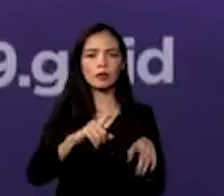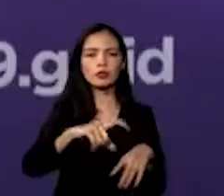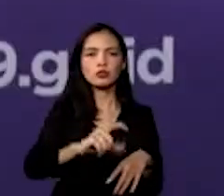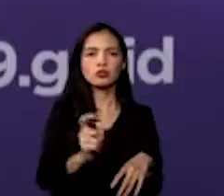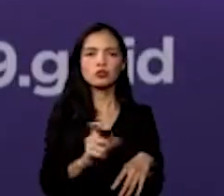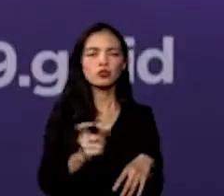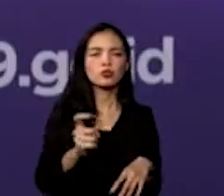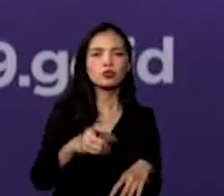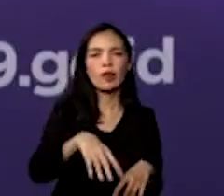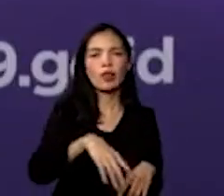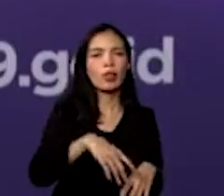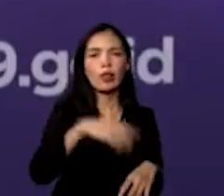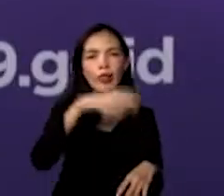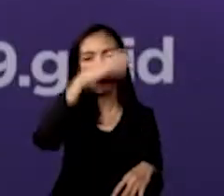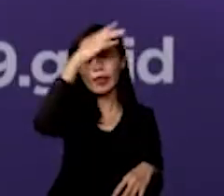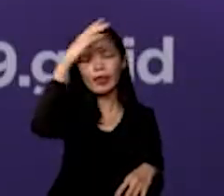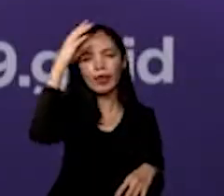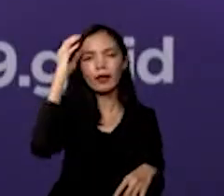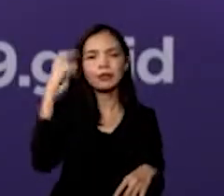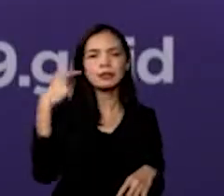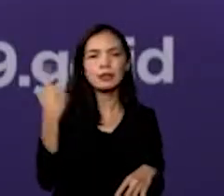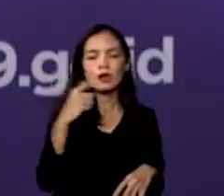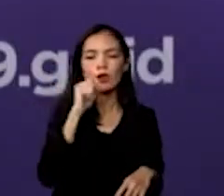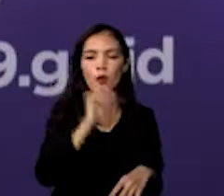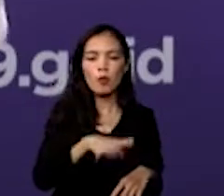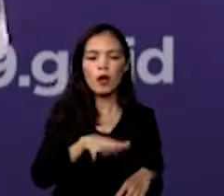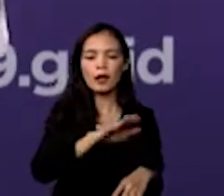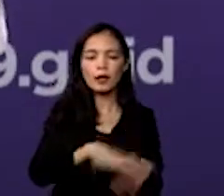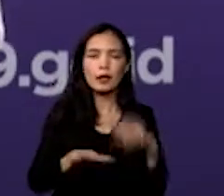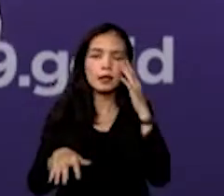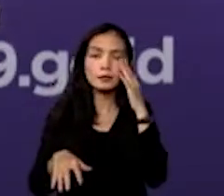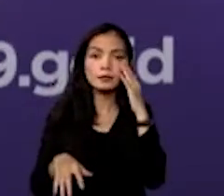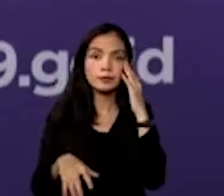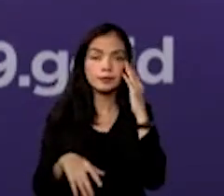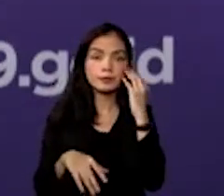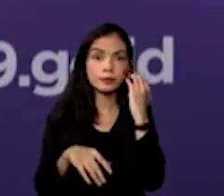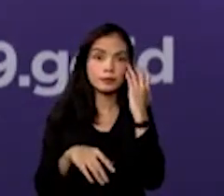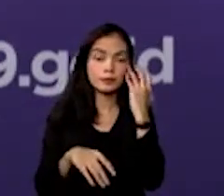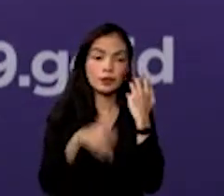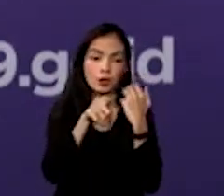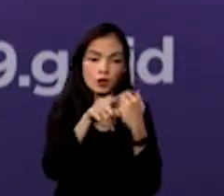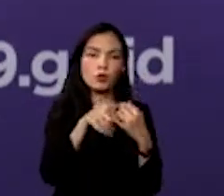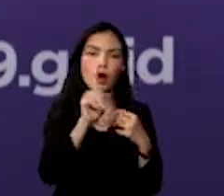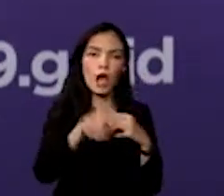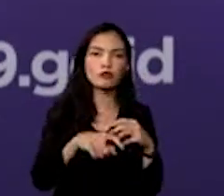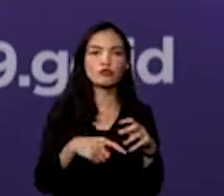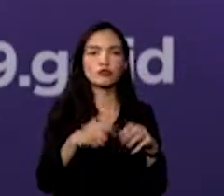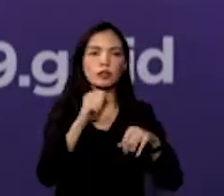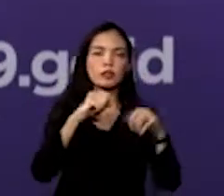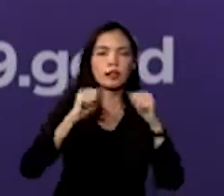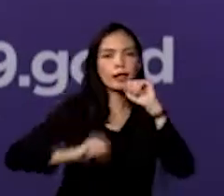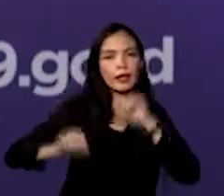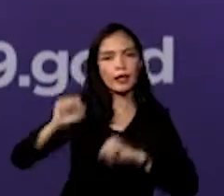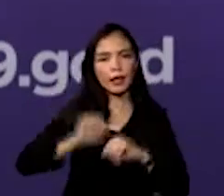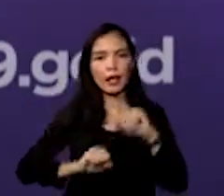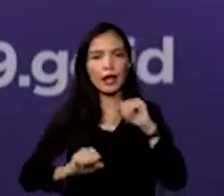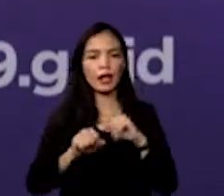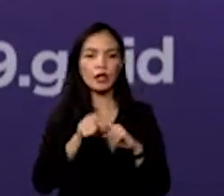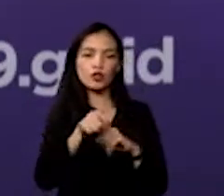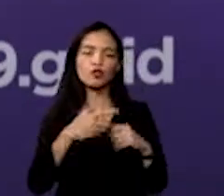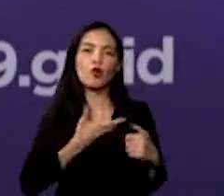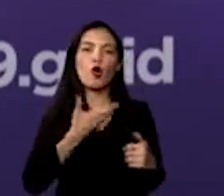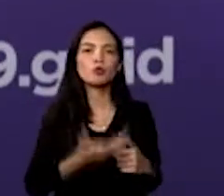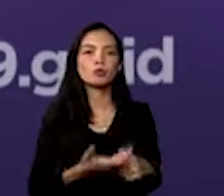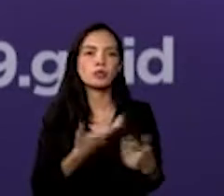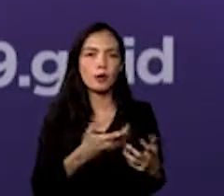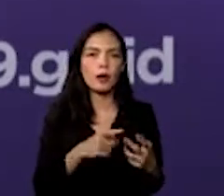nih ya jadi saya selalu bilang kepada anak-anak You mesti bergerak sesuai dengan you punya hobi